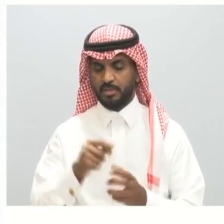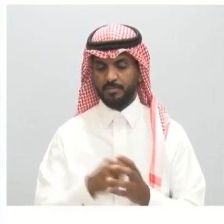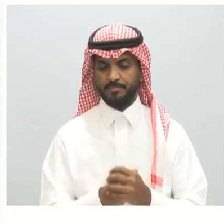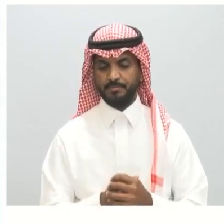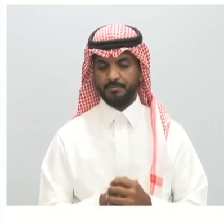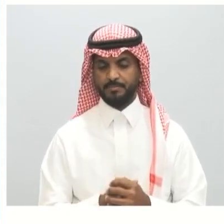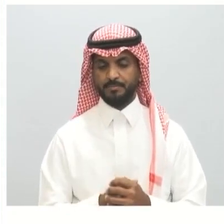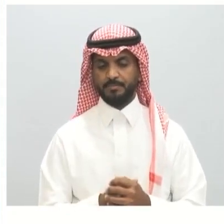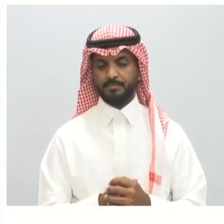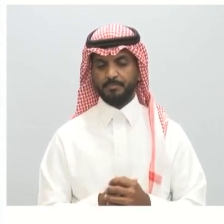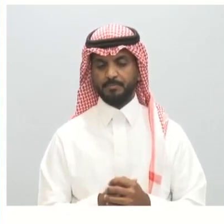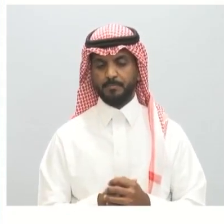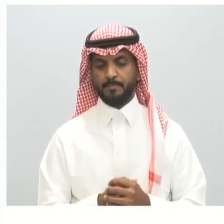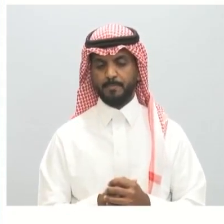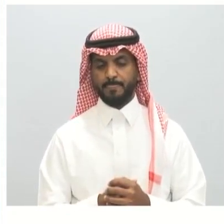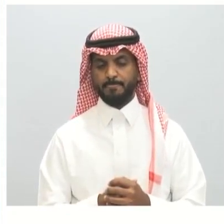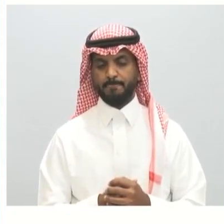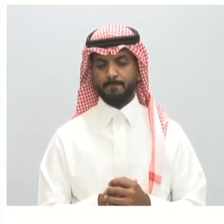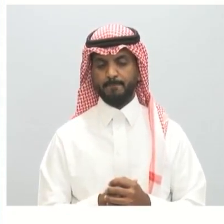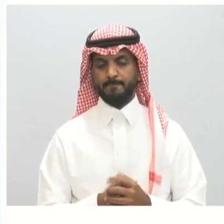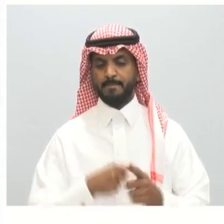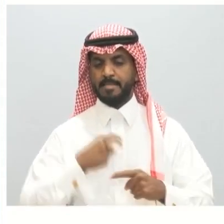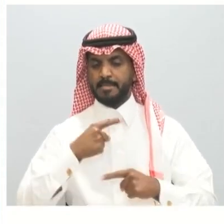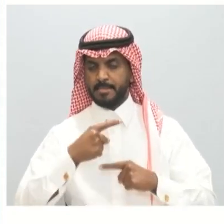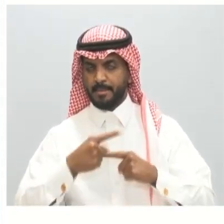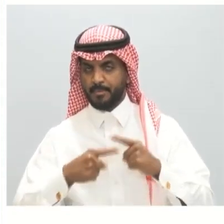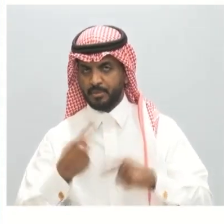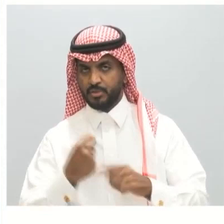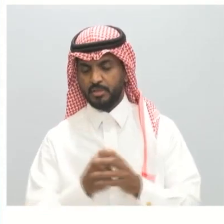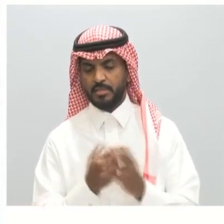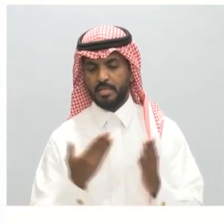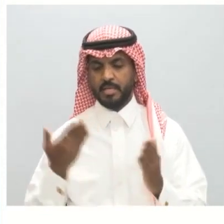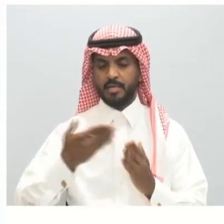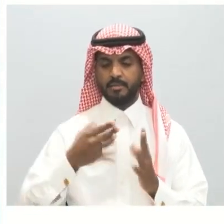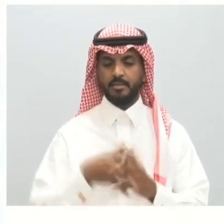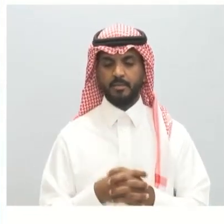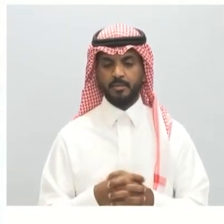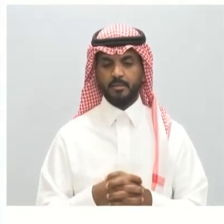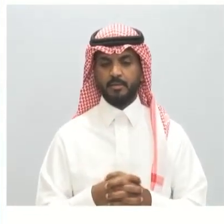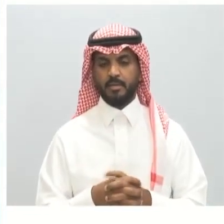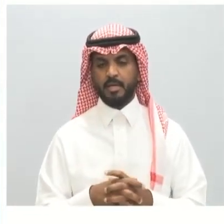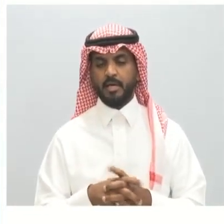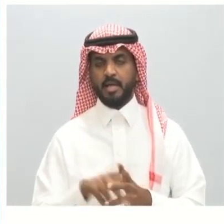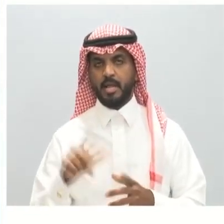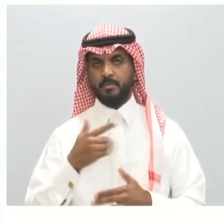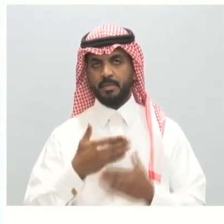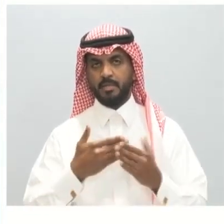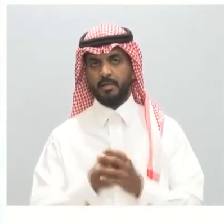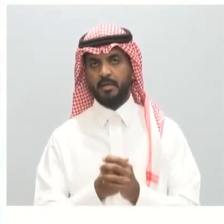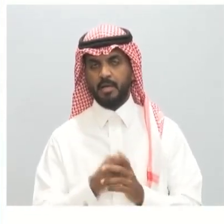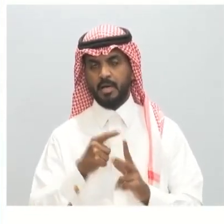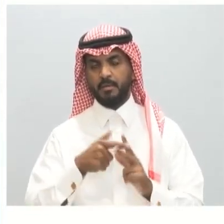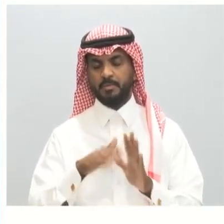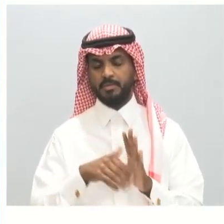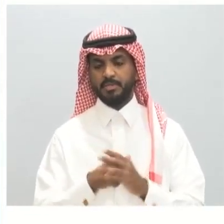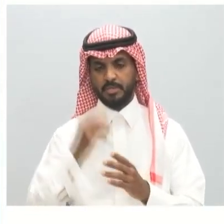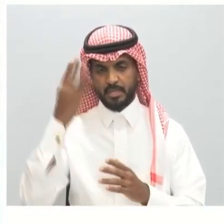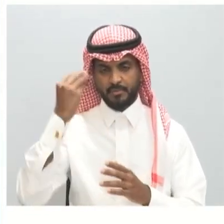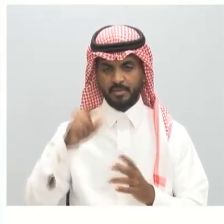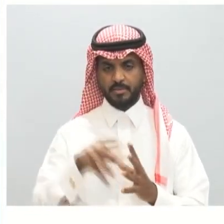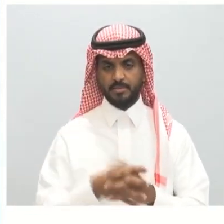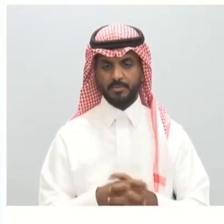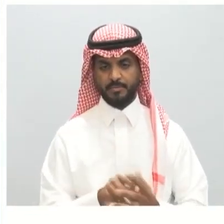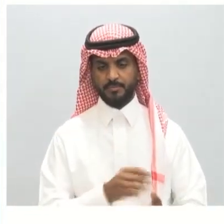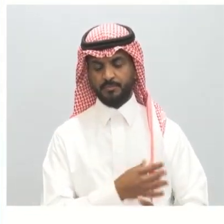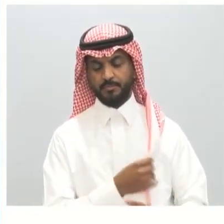التشغيل داخل سيستمر تشغيلها حتى نهايه البنه البرمجيه سنتعلم في هذا الدرس